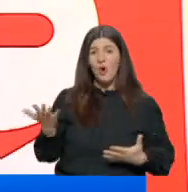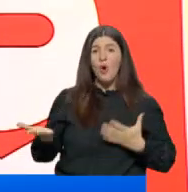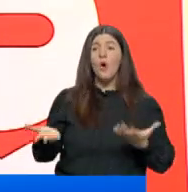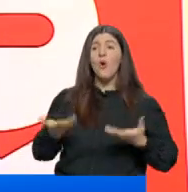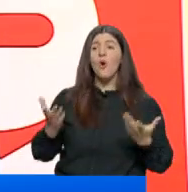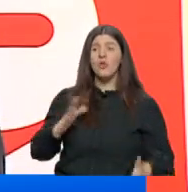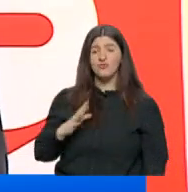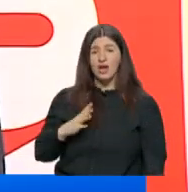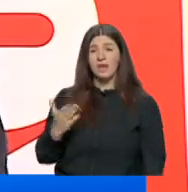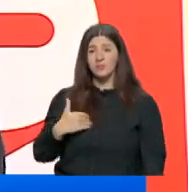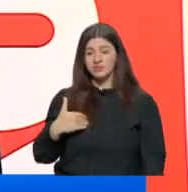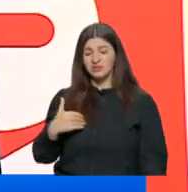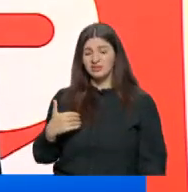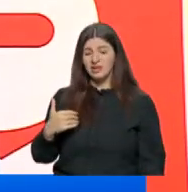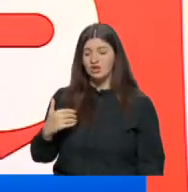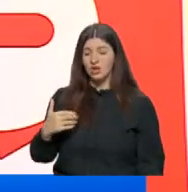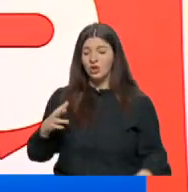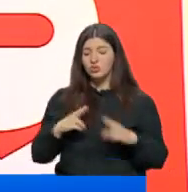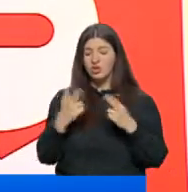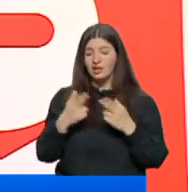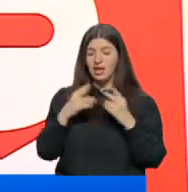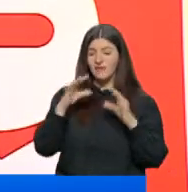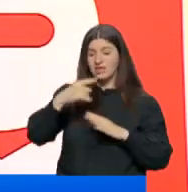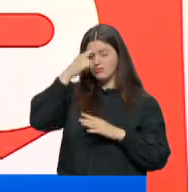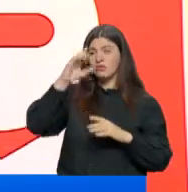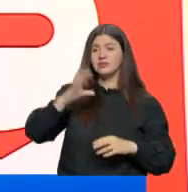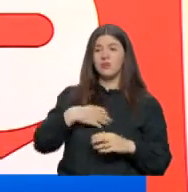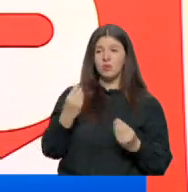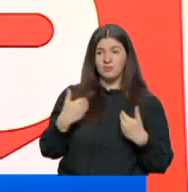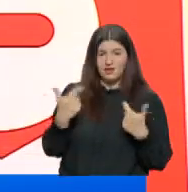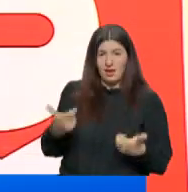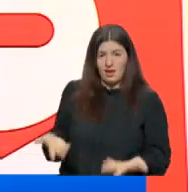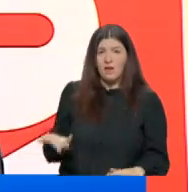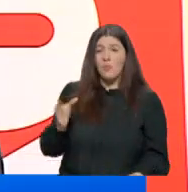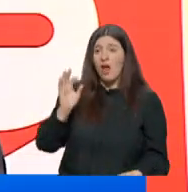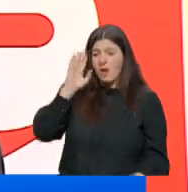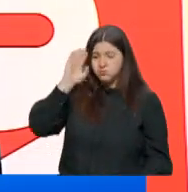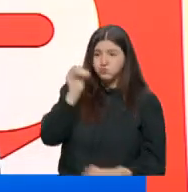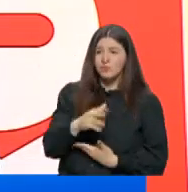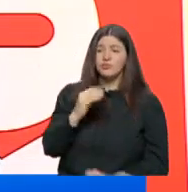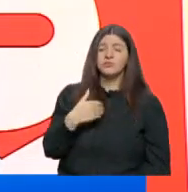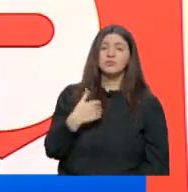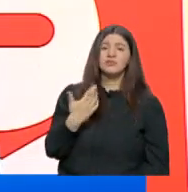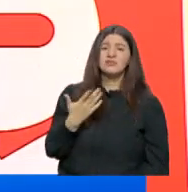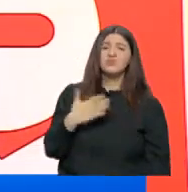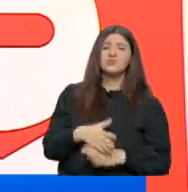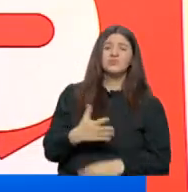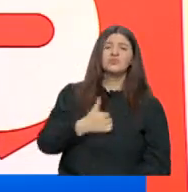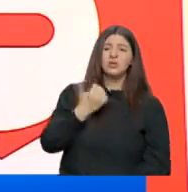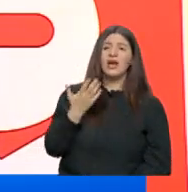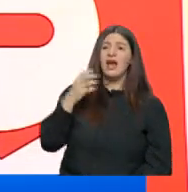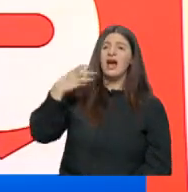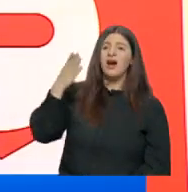ülke. Biz dünyada en fazla olanaklara sahip ülkelerden bir tanesiyiz ve bu hale düşürülmemiz esas bizim şey yapıyor. Yani